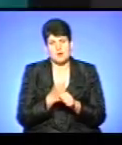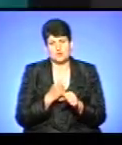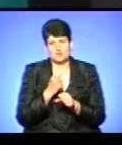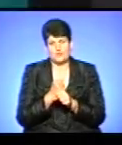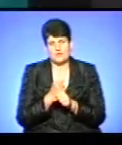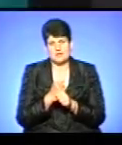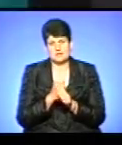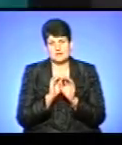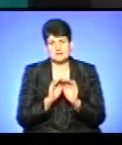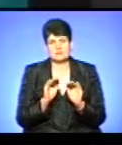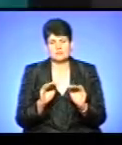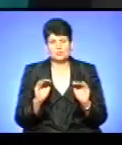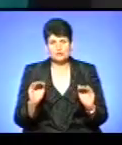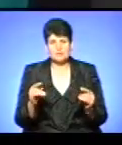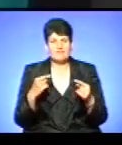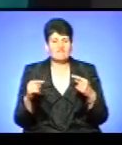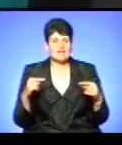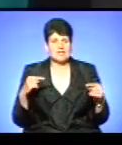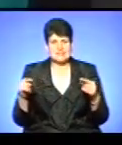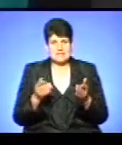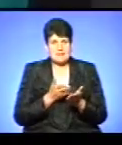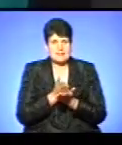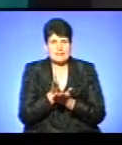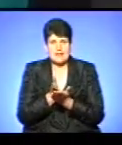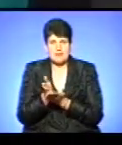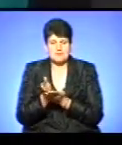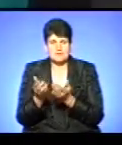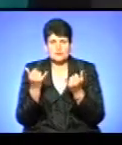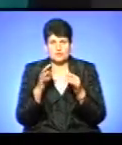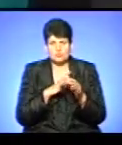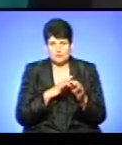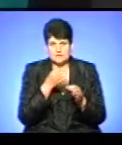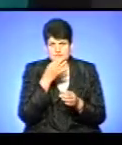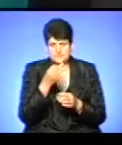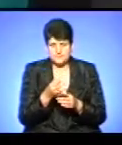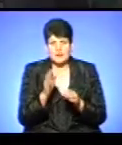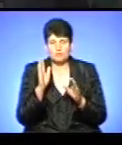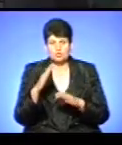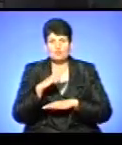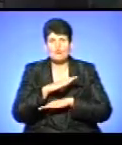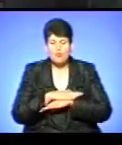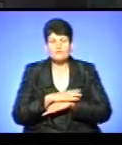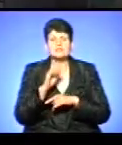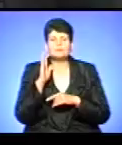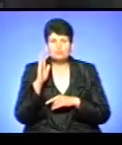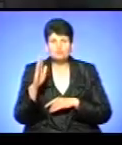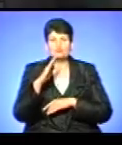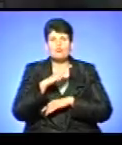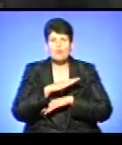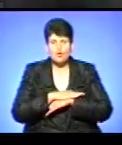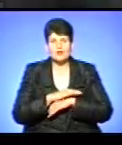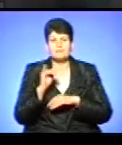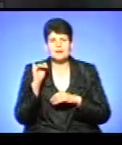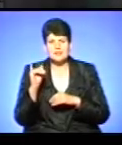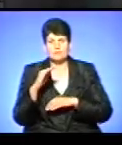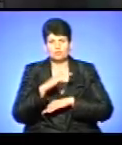з учнями в різних напрямках, які сьогодні були озвучені. І вони будуть уроками, не вони гуртками, будуть а уроками. Будуть і